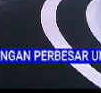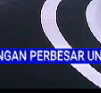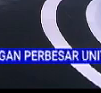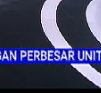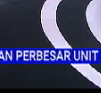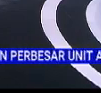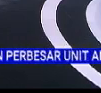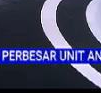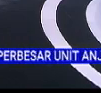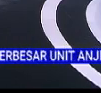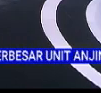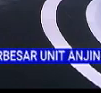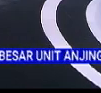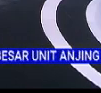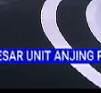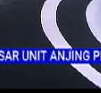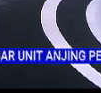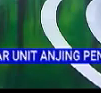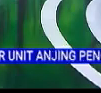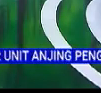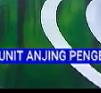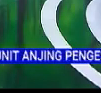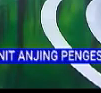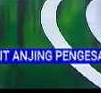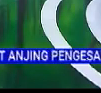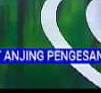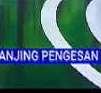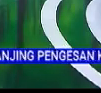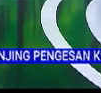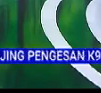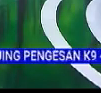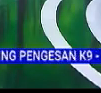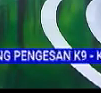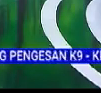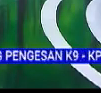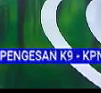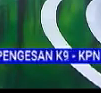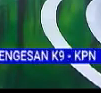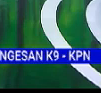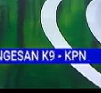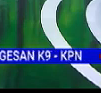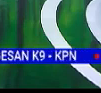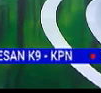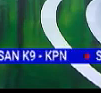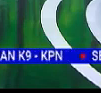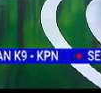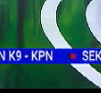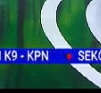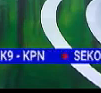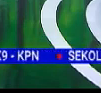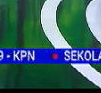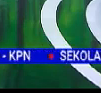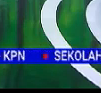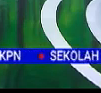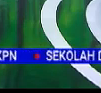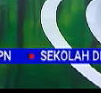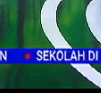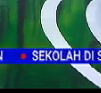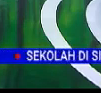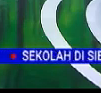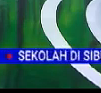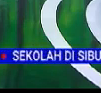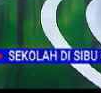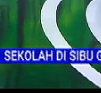pokok dilaksanakan. Ia juga sebagai mencapai matlamat untuk menjadikan wilayah persekutuan sebagai bandar rendah karbon dan bandar hijau.